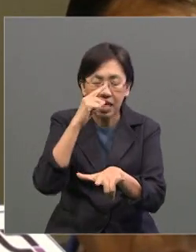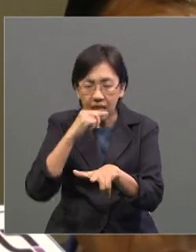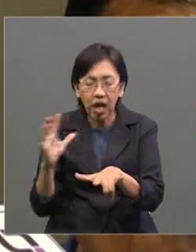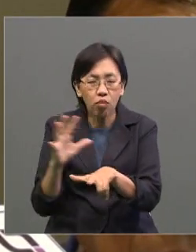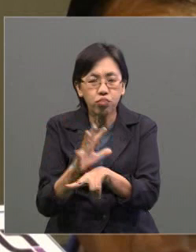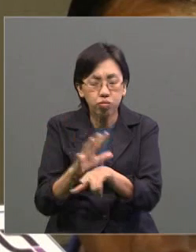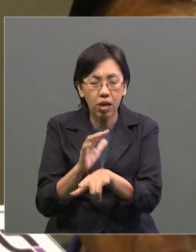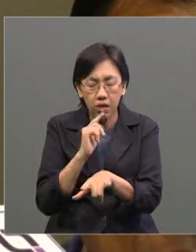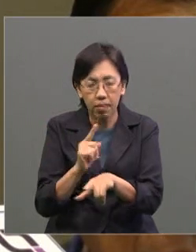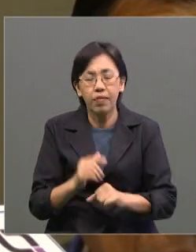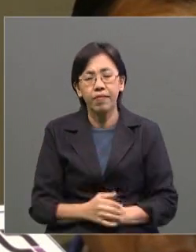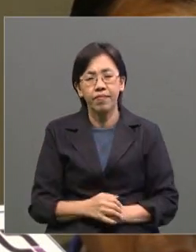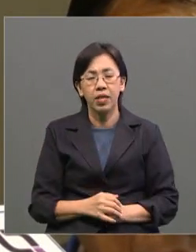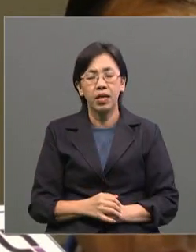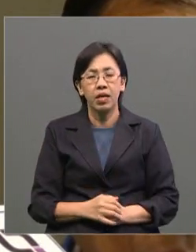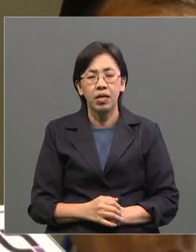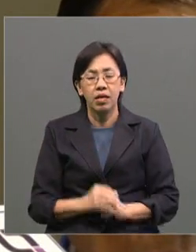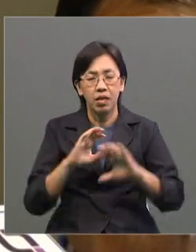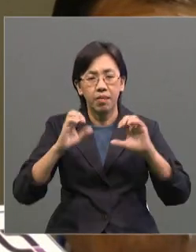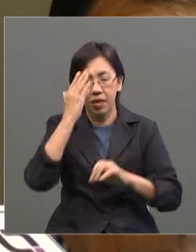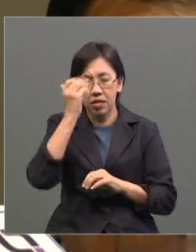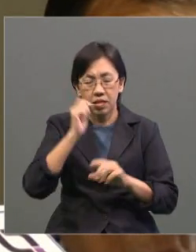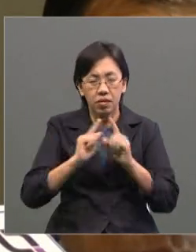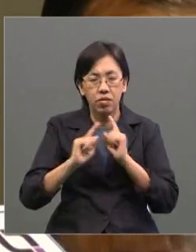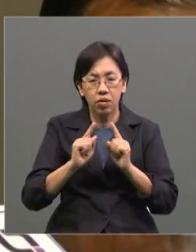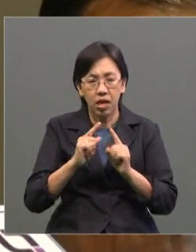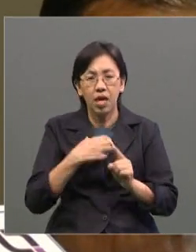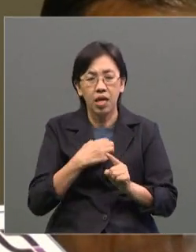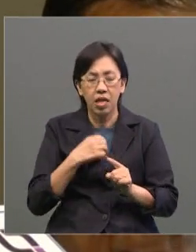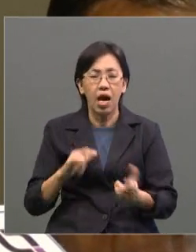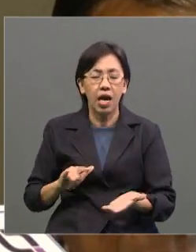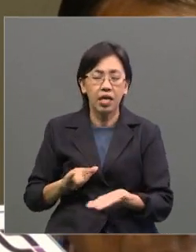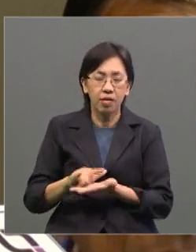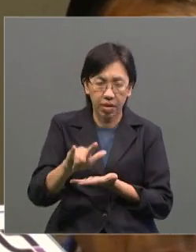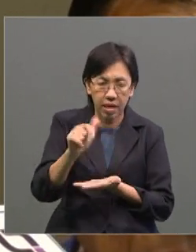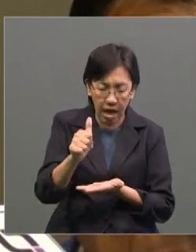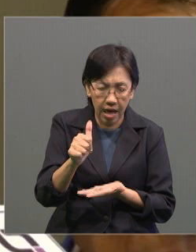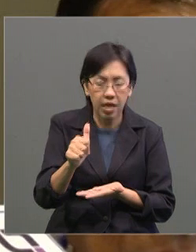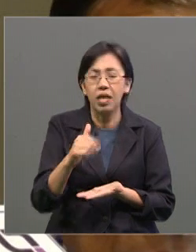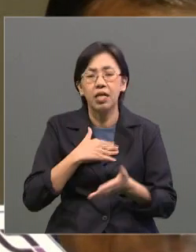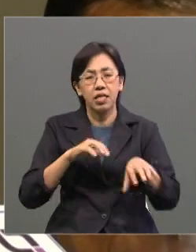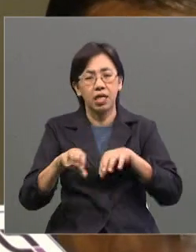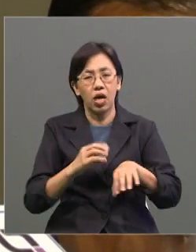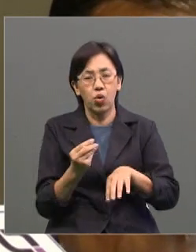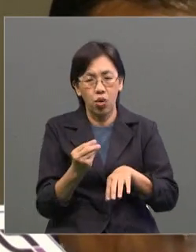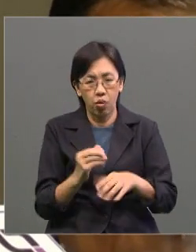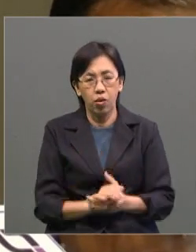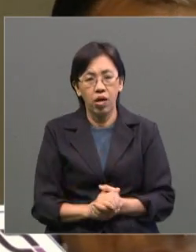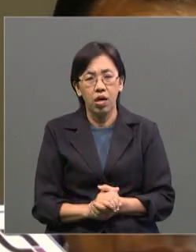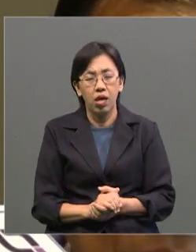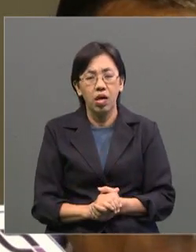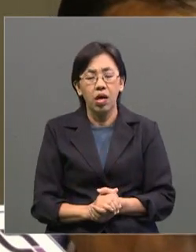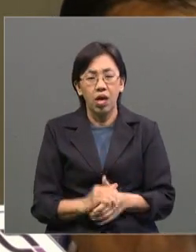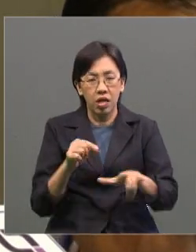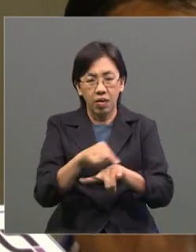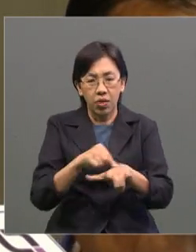กับทางรัฐบาลอิสราเอลเพื่อที่จะให้เครื่องบินแลนด์ได้ก็จะจัดการทันทีครับเร็วที่สุดครับ340คนต่อ